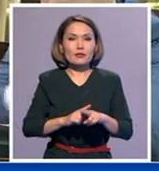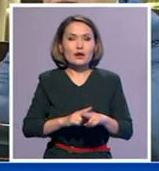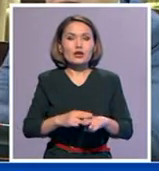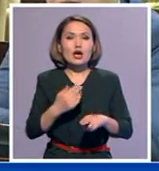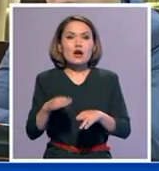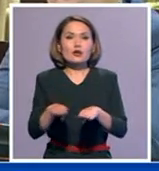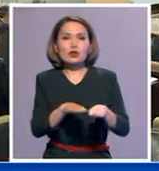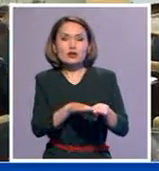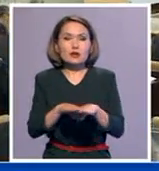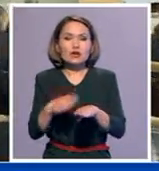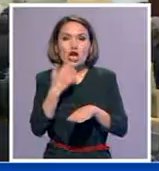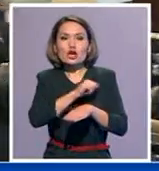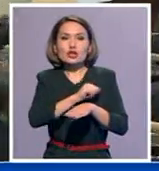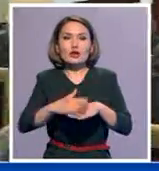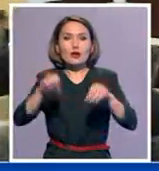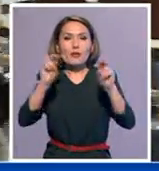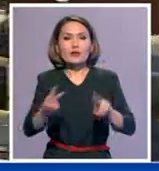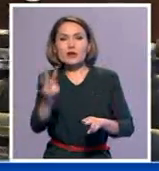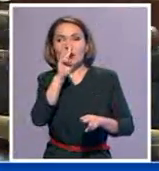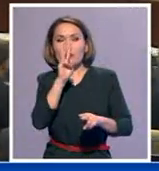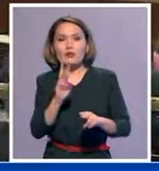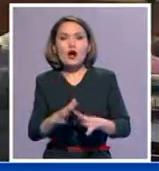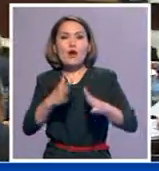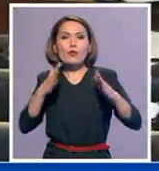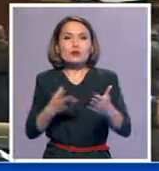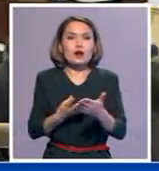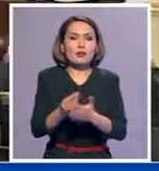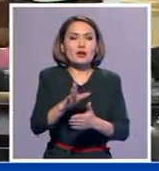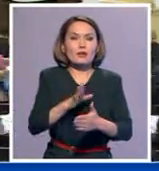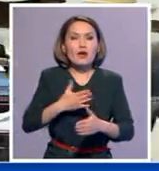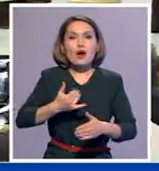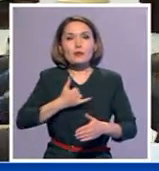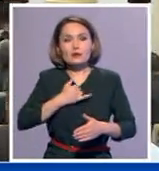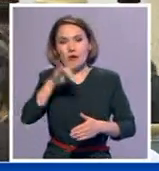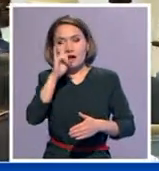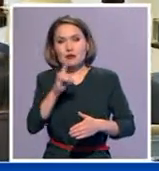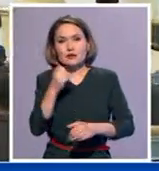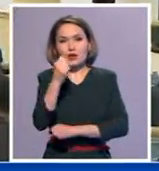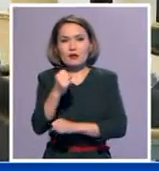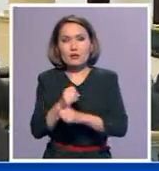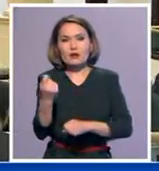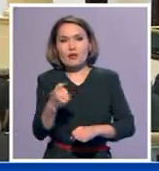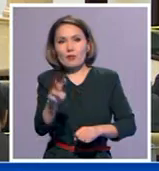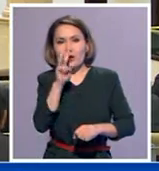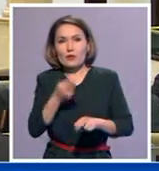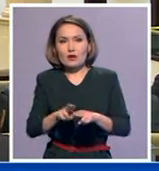мамандарға артығырақ төлейтіні әдеті бар еді. Конвенция жұмыскерлерді алалаудың осы бір түріне тыйым салады.